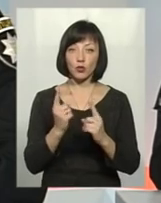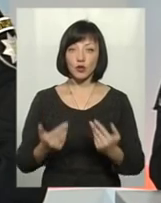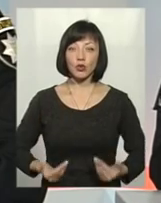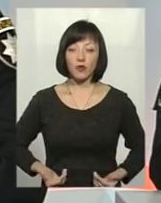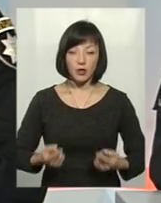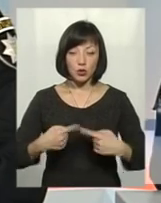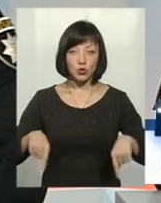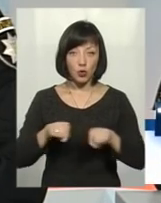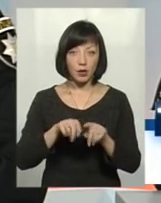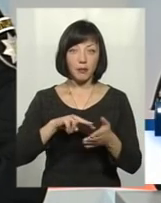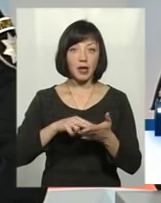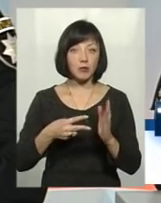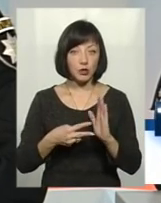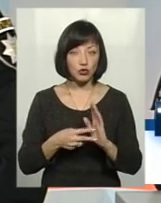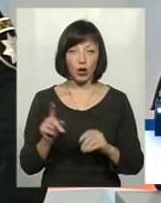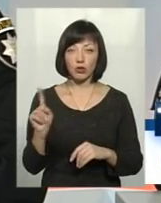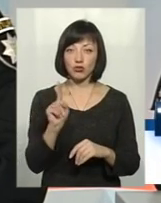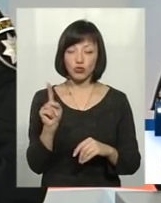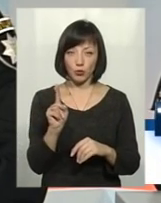зоні» передбачає, що